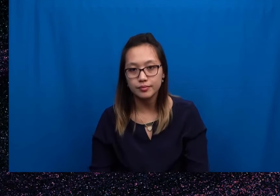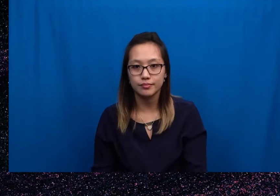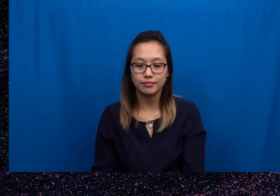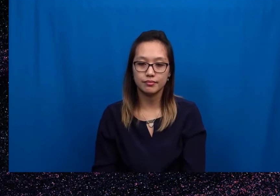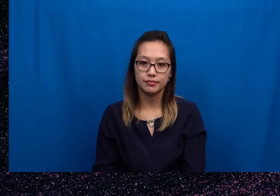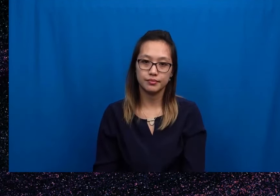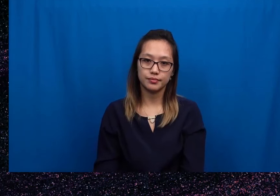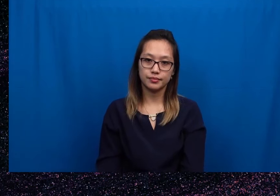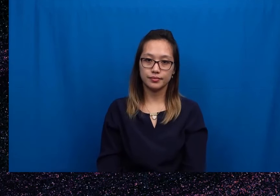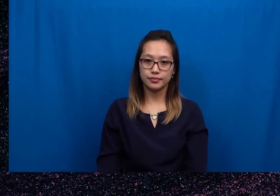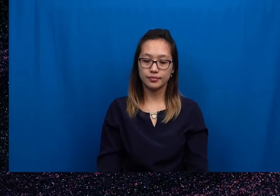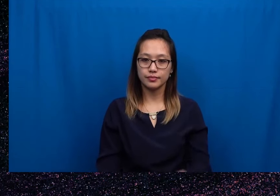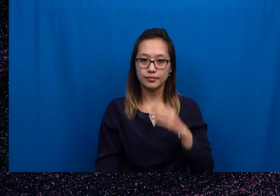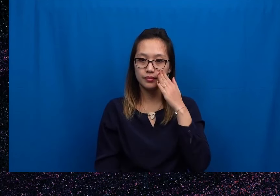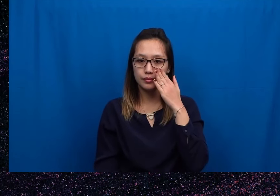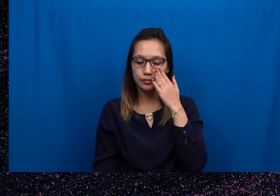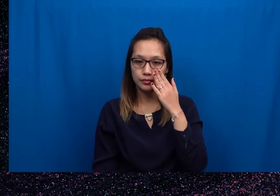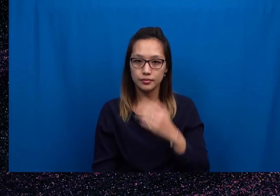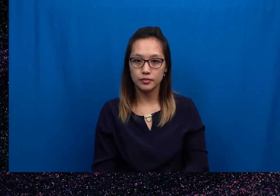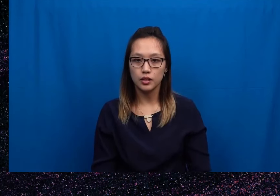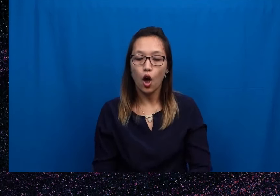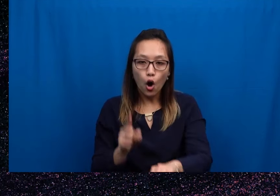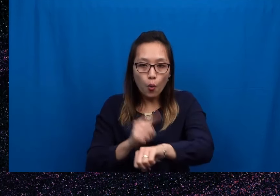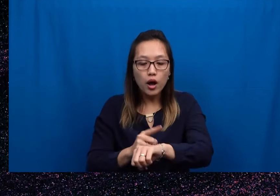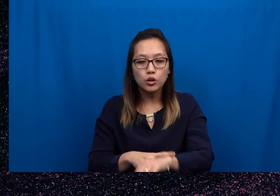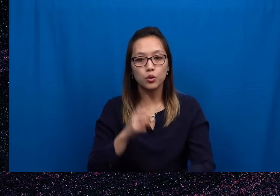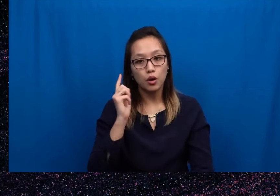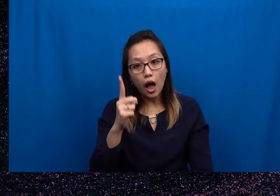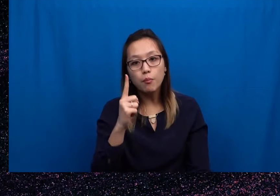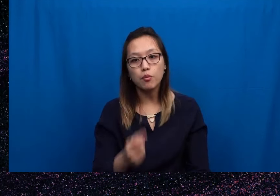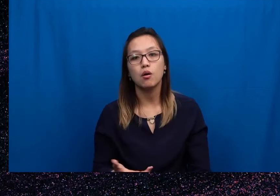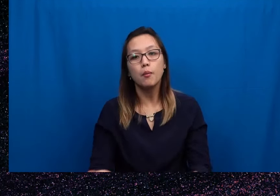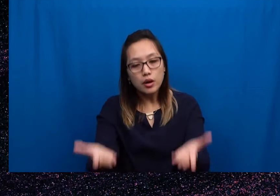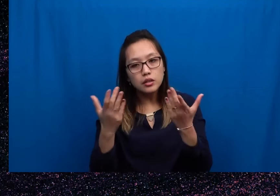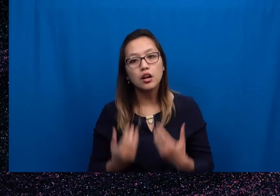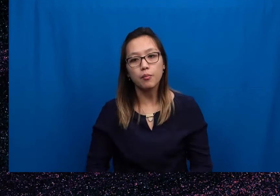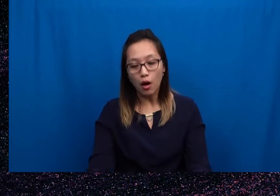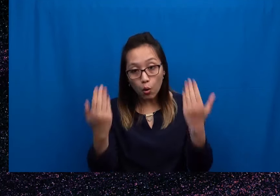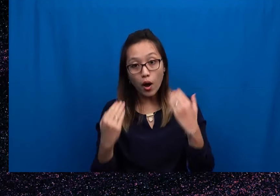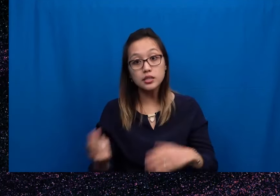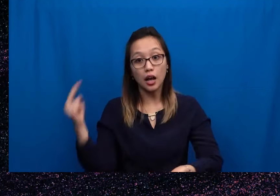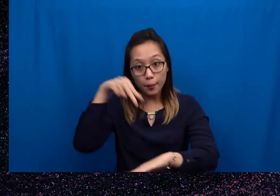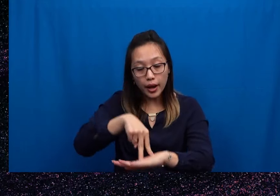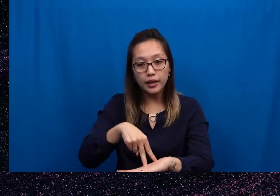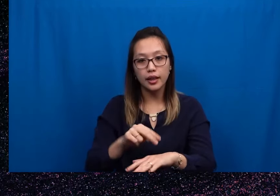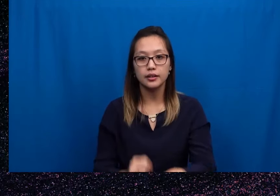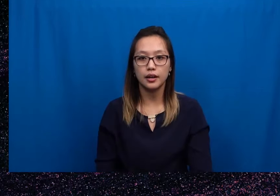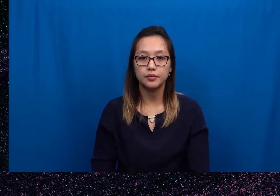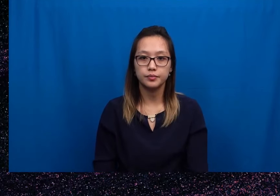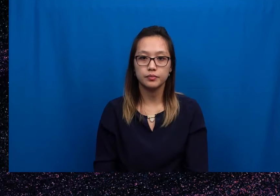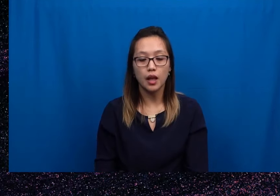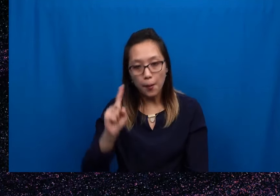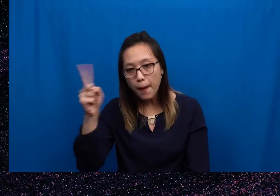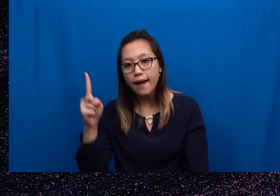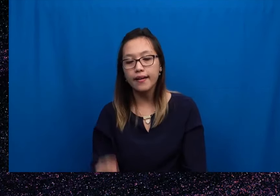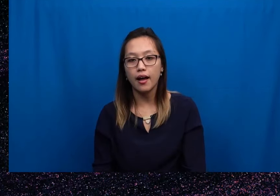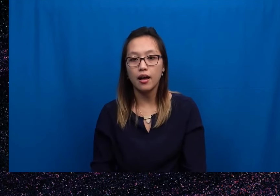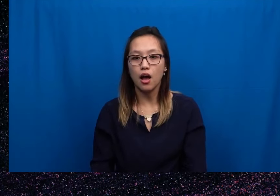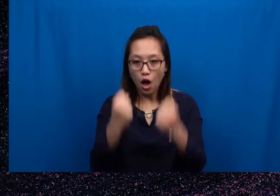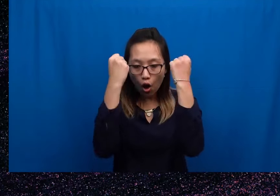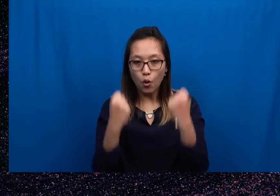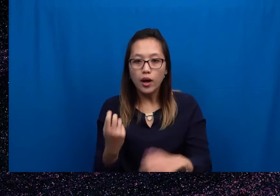bisa menguasainya. Ketika saudara menerima kuasa kebangkitannya, maka kuasa kebangkitan